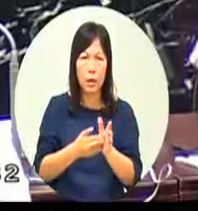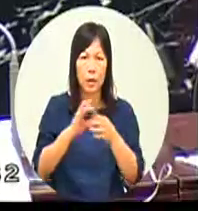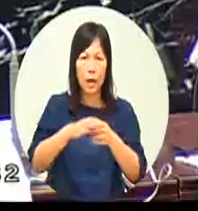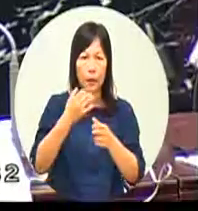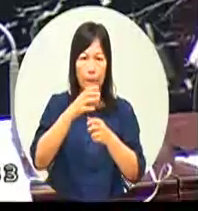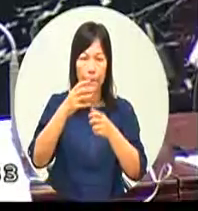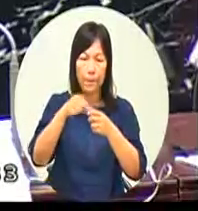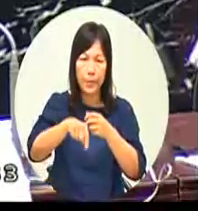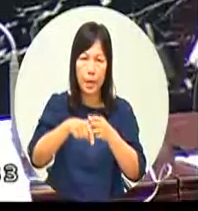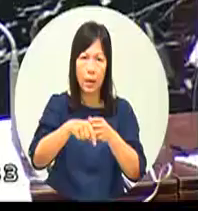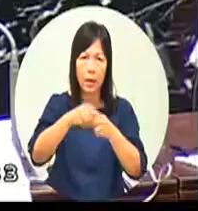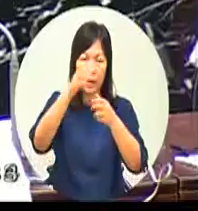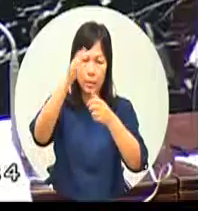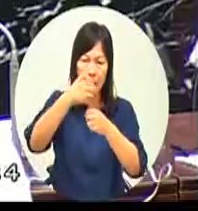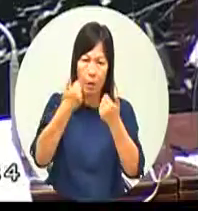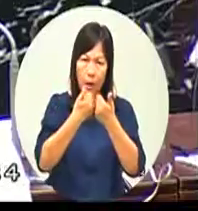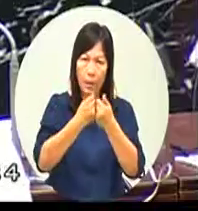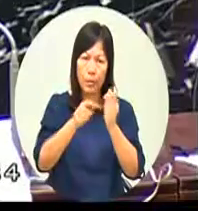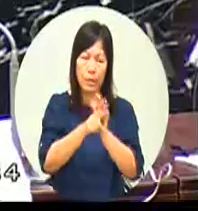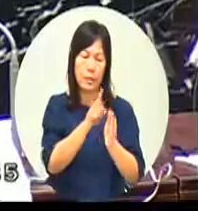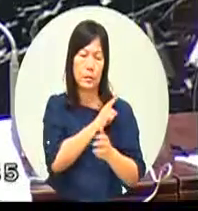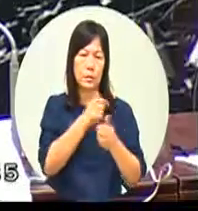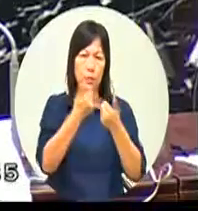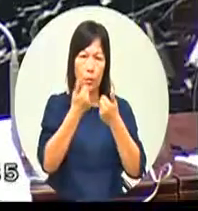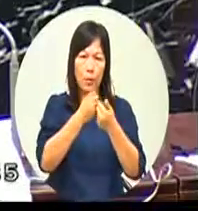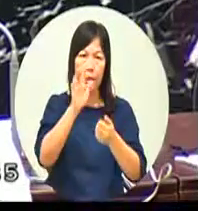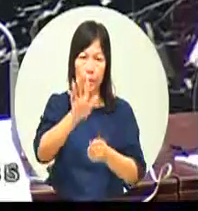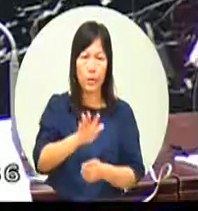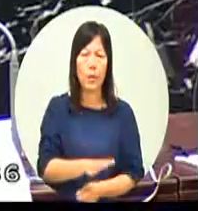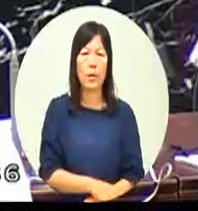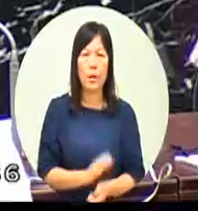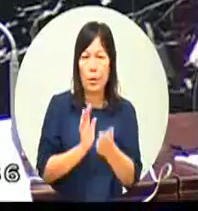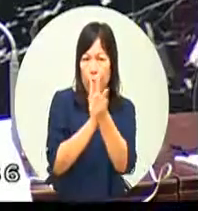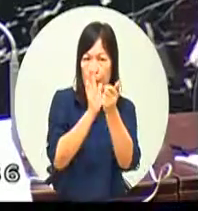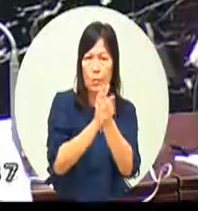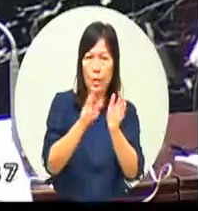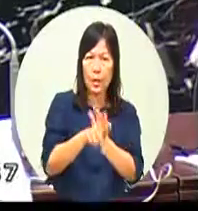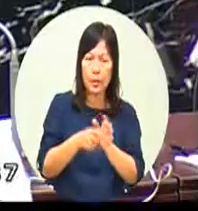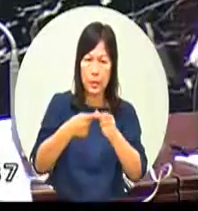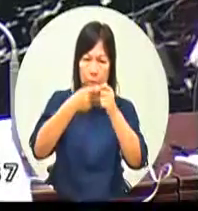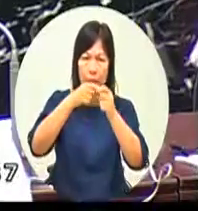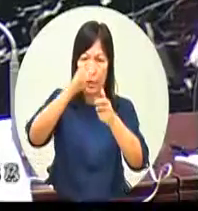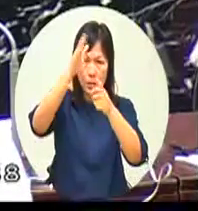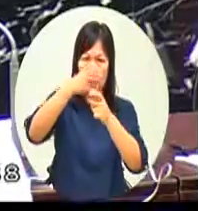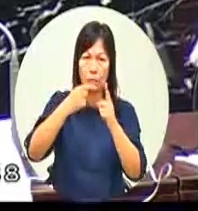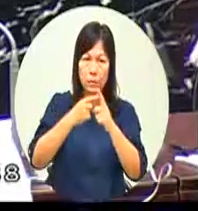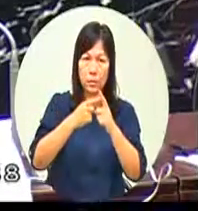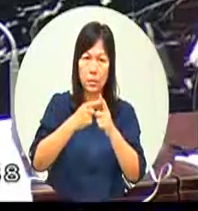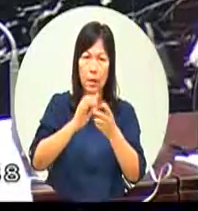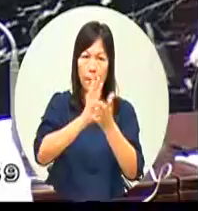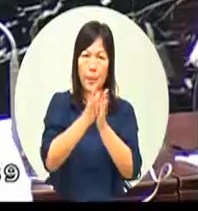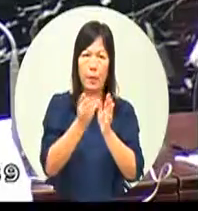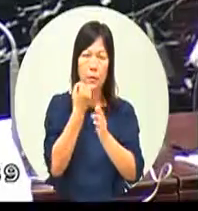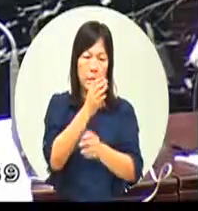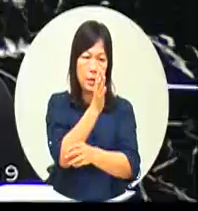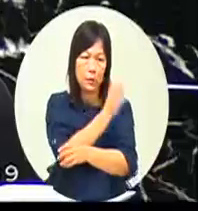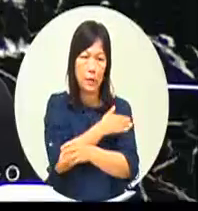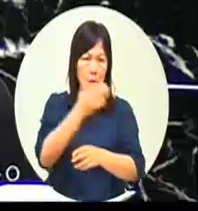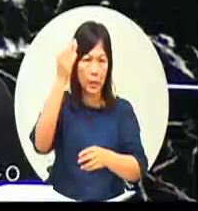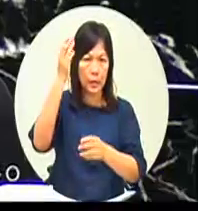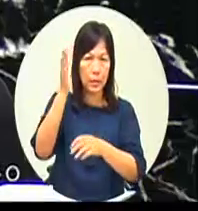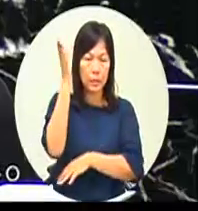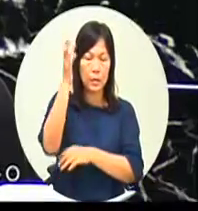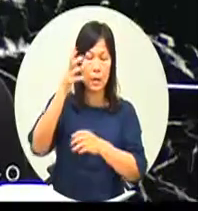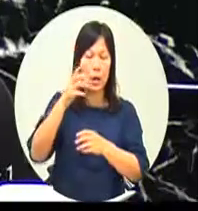会召开了他们的保安委员会的会议，推举第一召集人由陈正文议员担